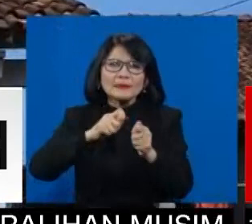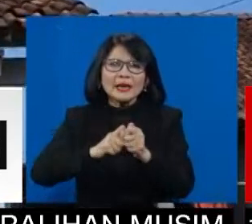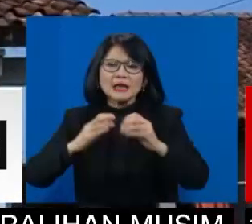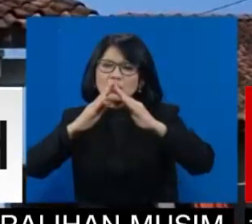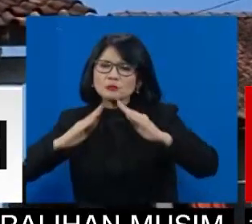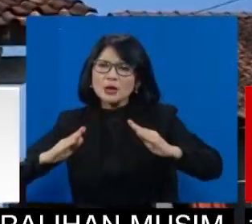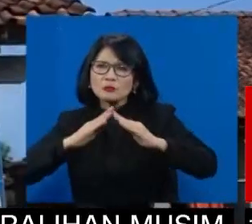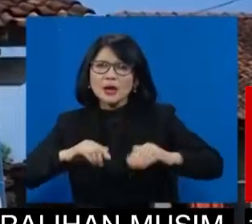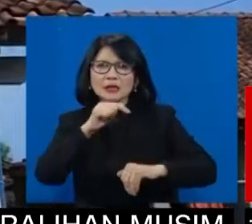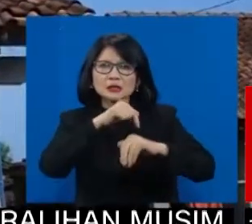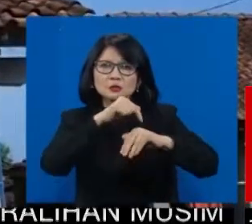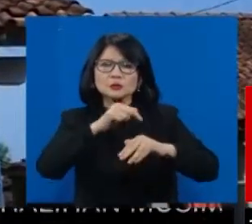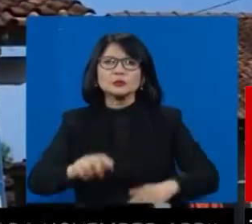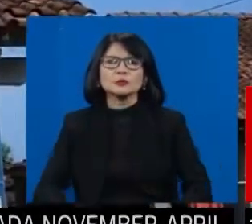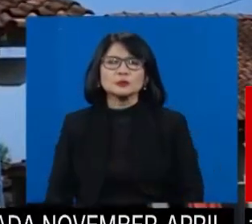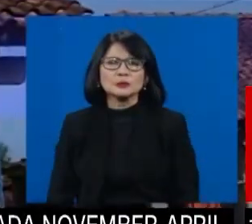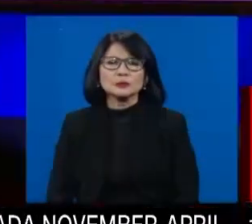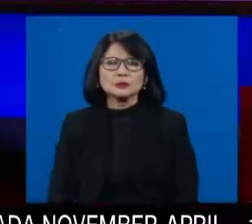Tim Liputan CNN Indonesia.